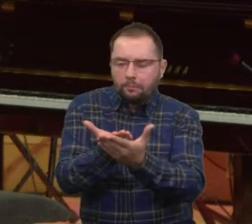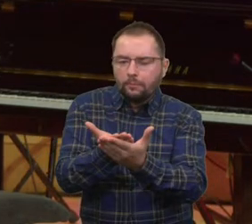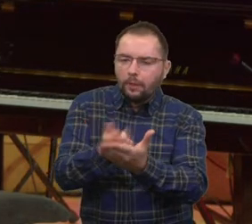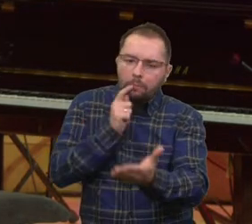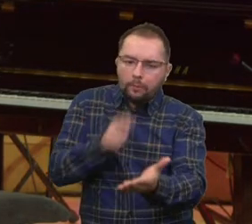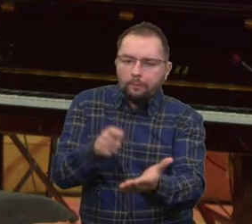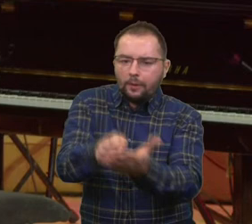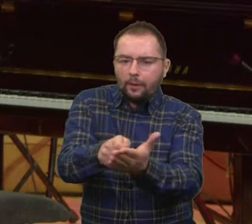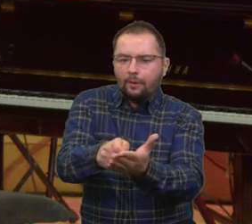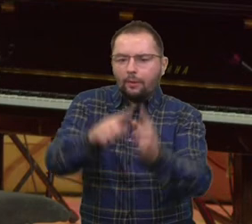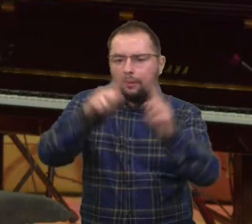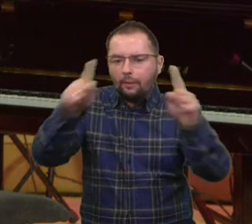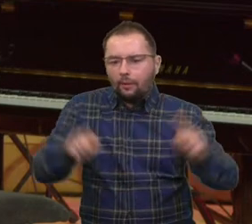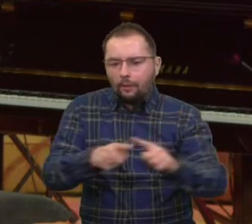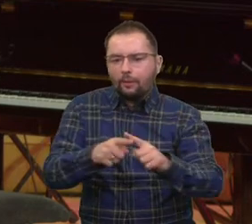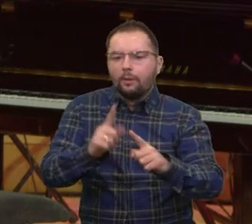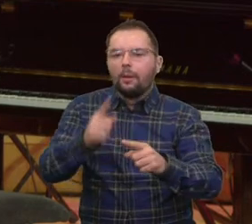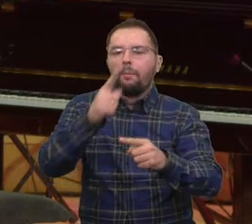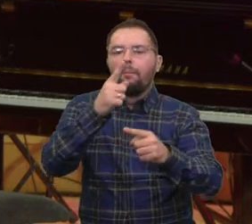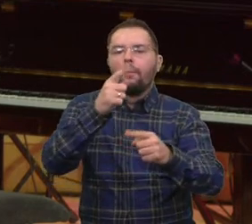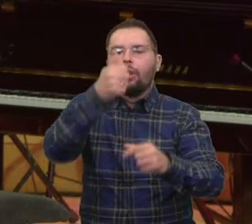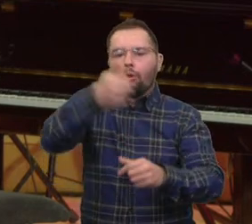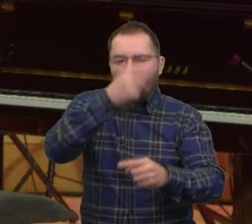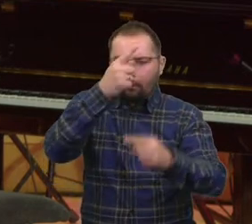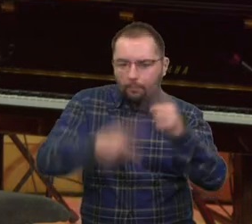nominację, ale za półtora roku